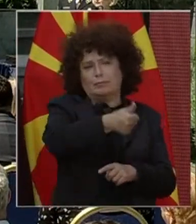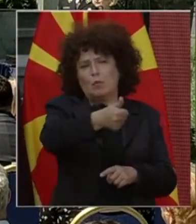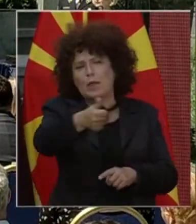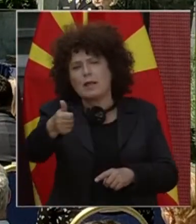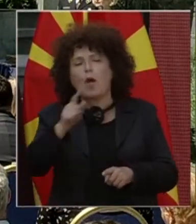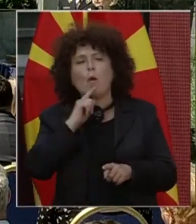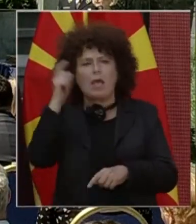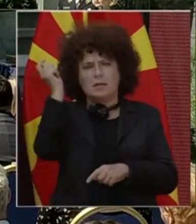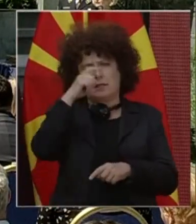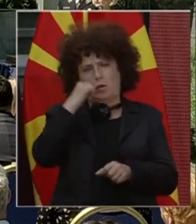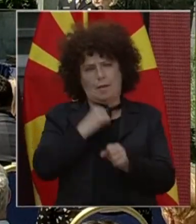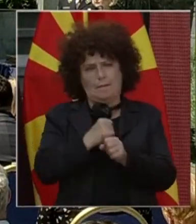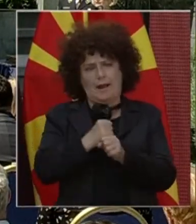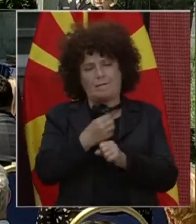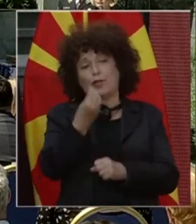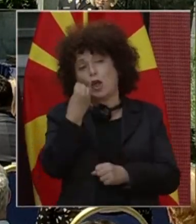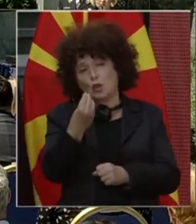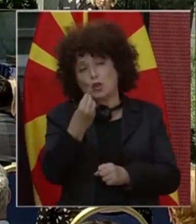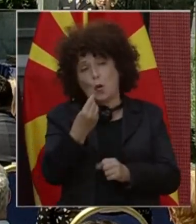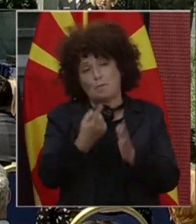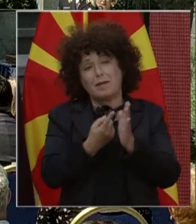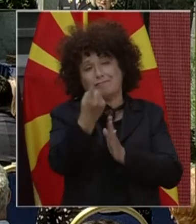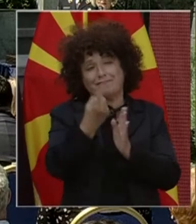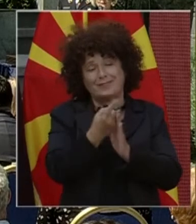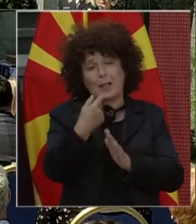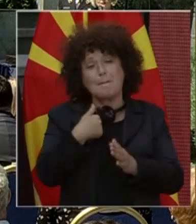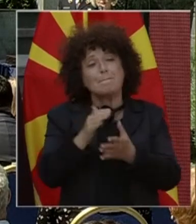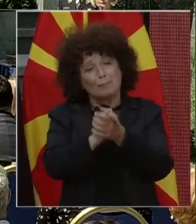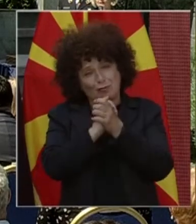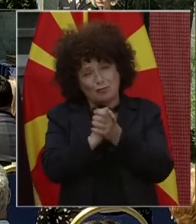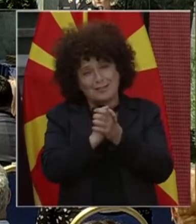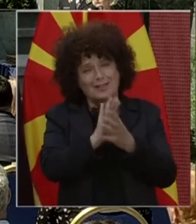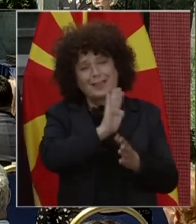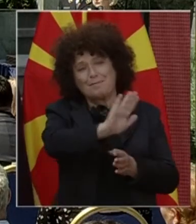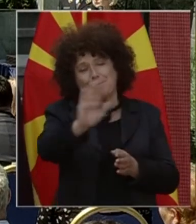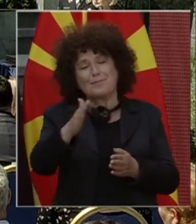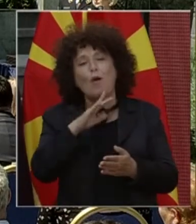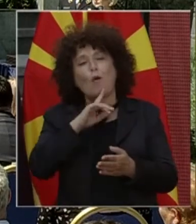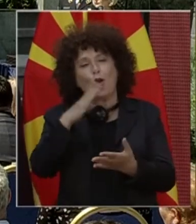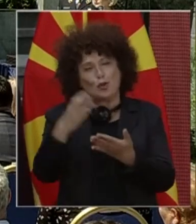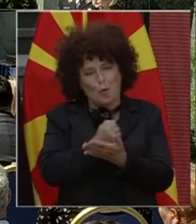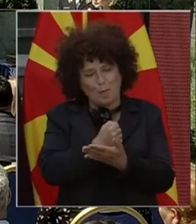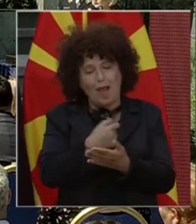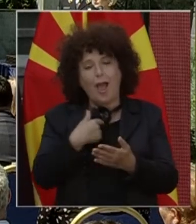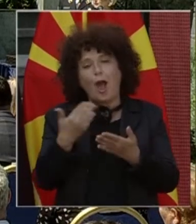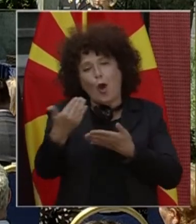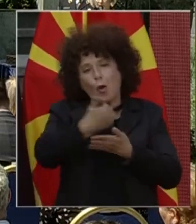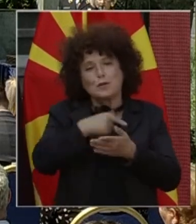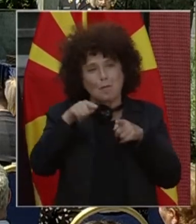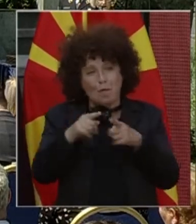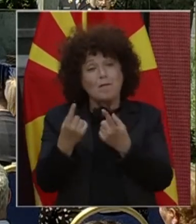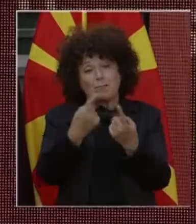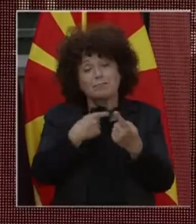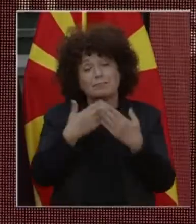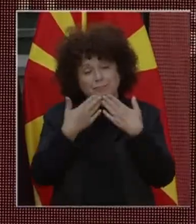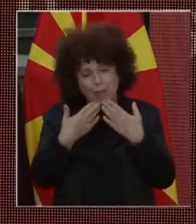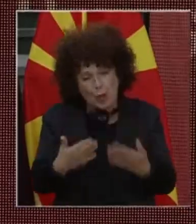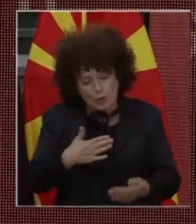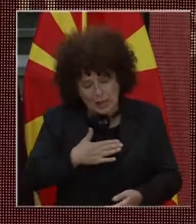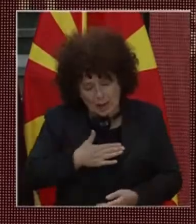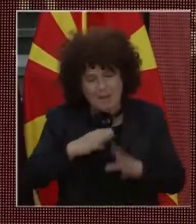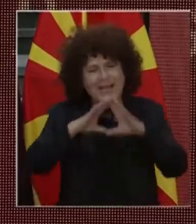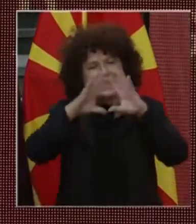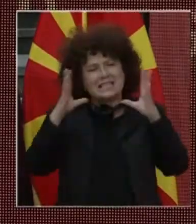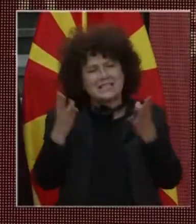кои секојдневно прават добри дела. Им честитам на добитниците, ја користам оваа прилика да им се заблагодарам за се